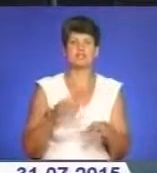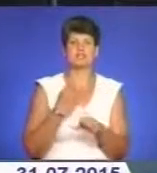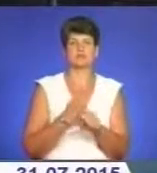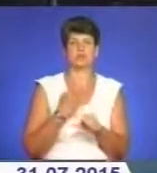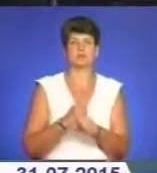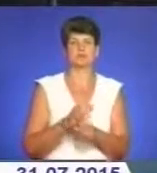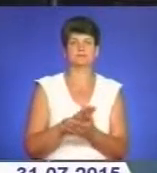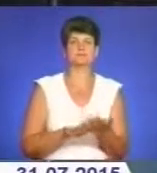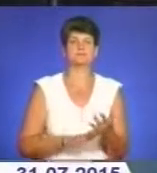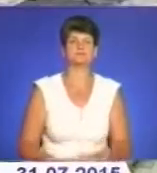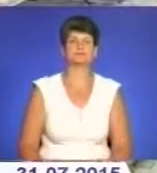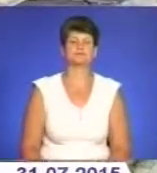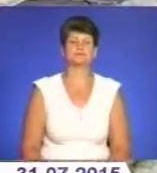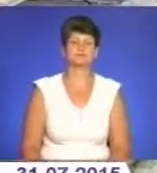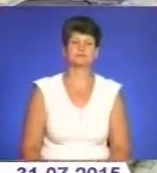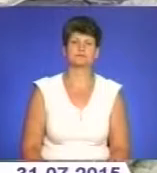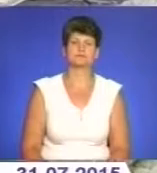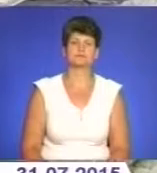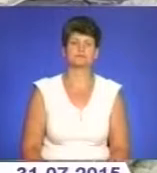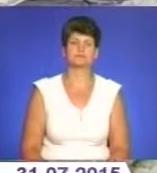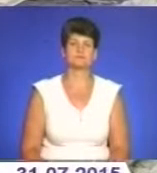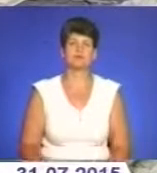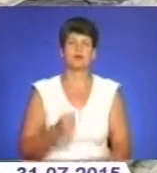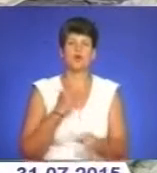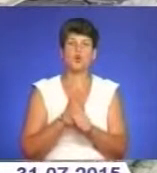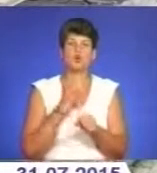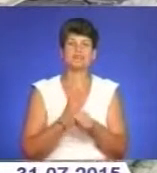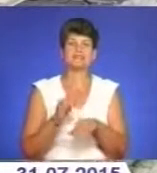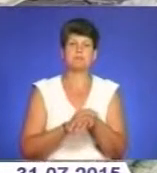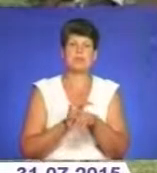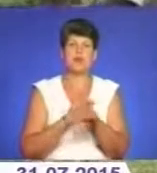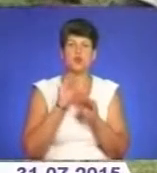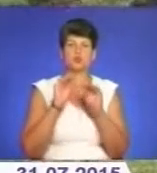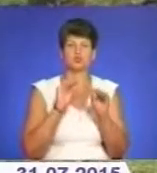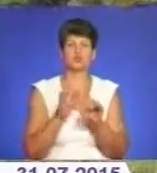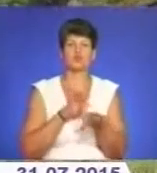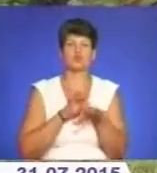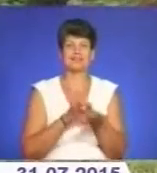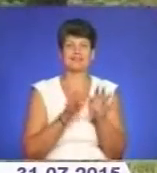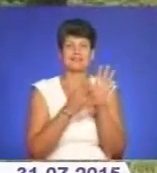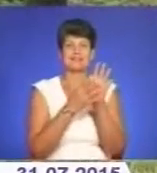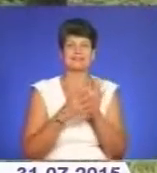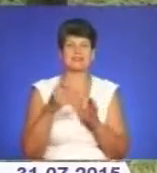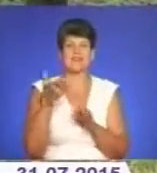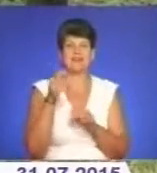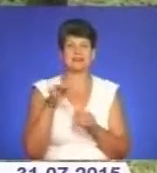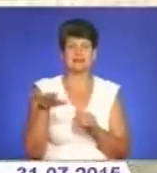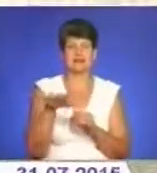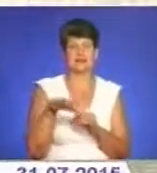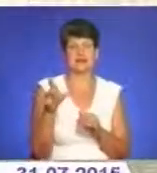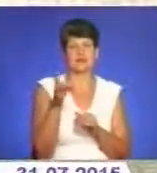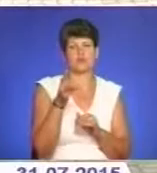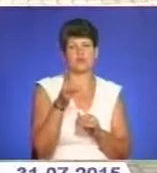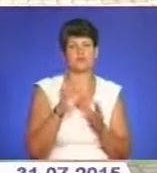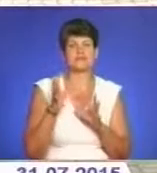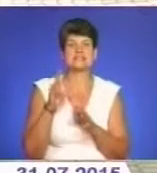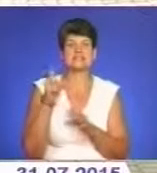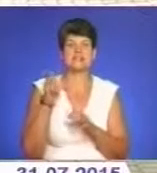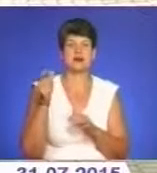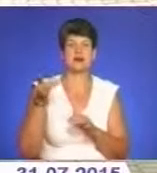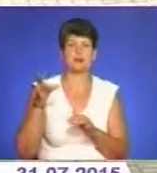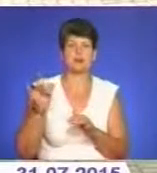Марія Котенко. Роботи з благоустрою проводять на 9 гектарах регіонально-ландшафтного парку «Загребелля».